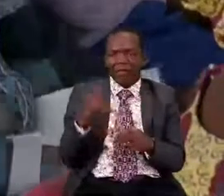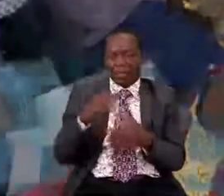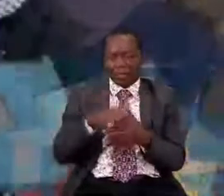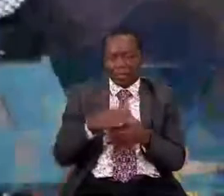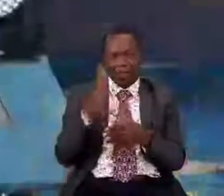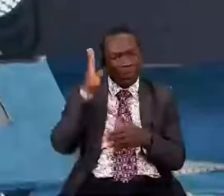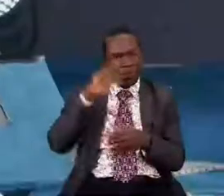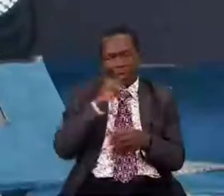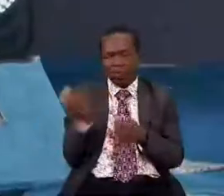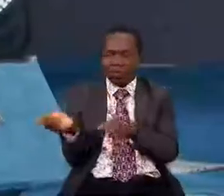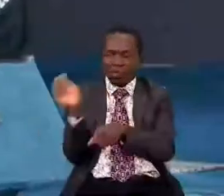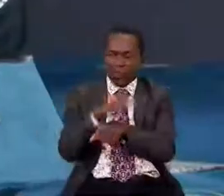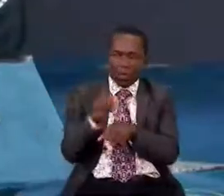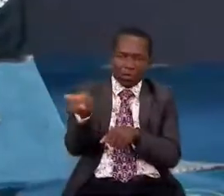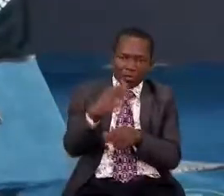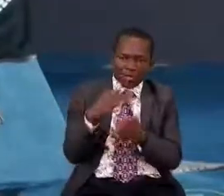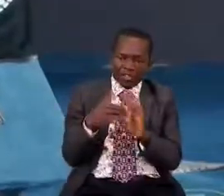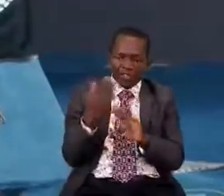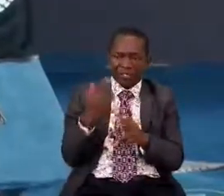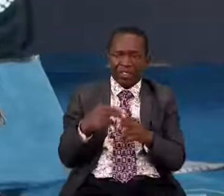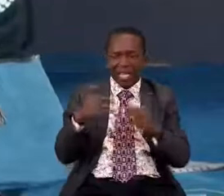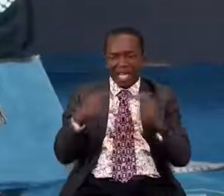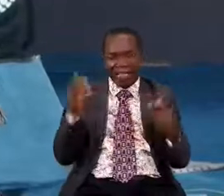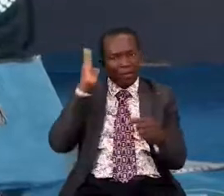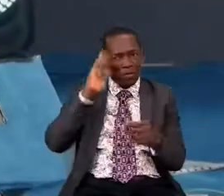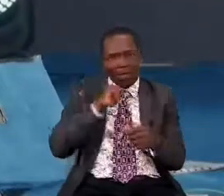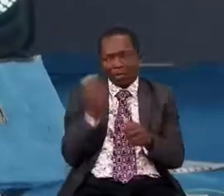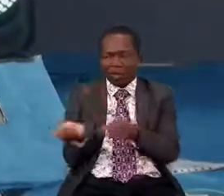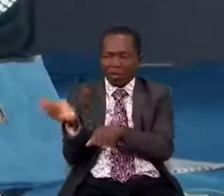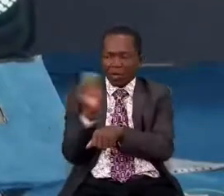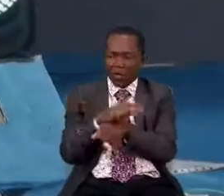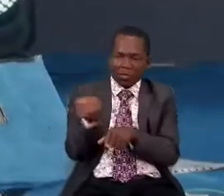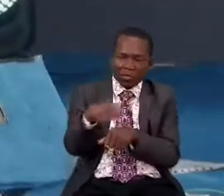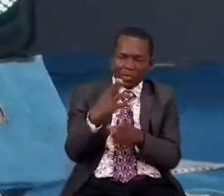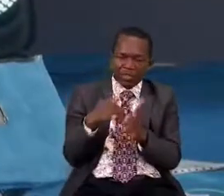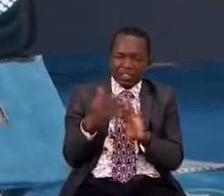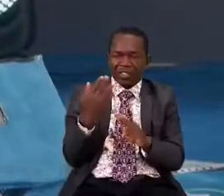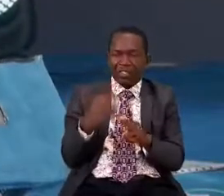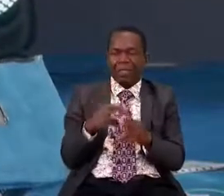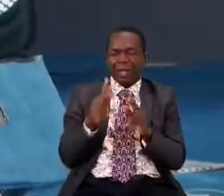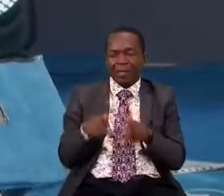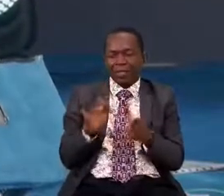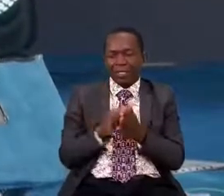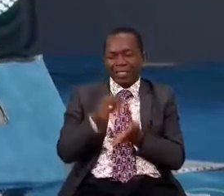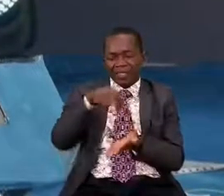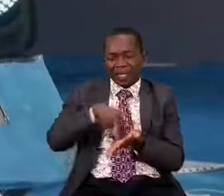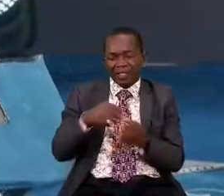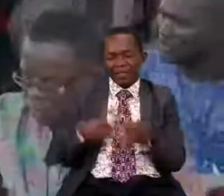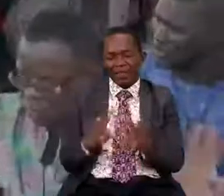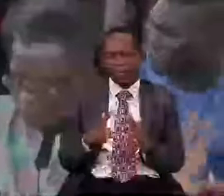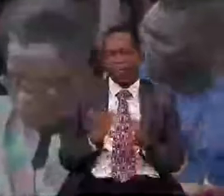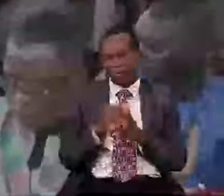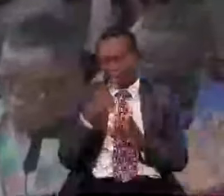ceux qui se tiennent dans le chemin pour dire qu'ils viennent, qu'elles viennent, dès que tu seras là-bas, ils